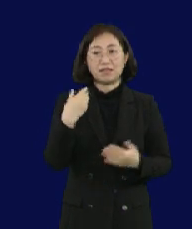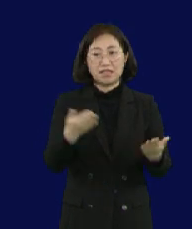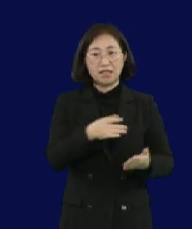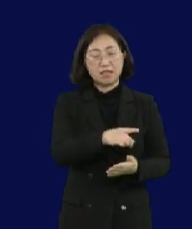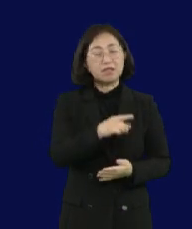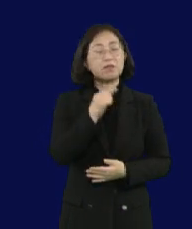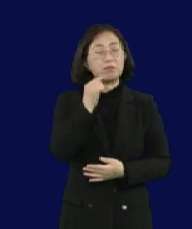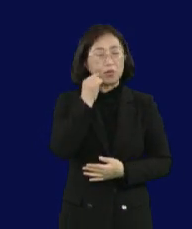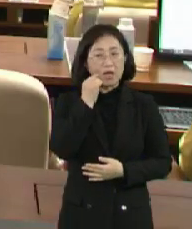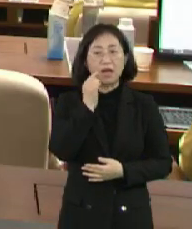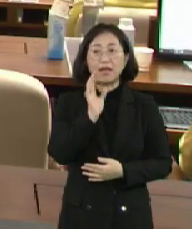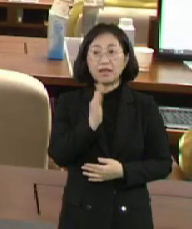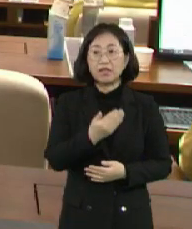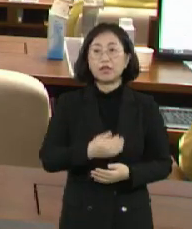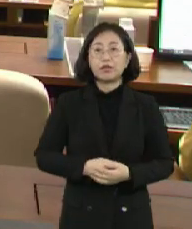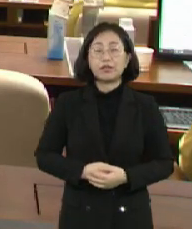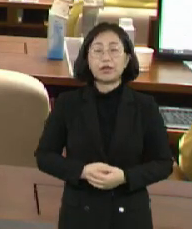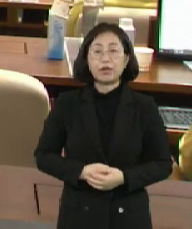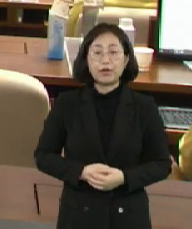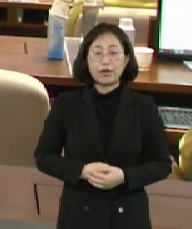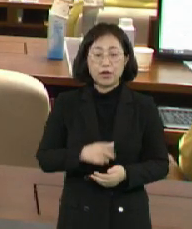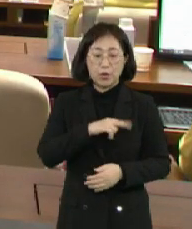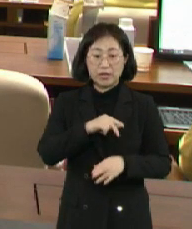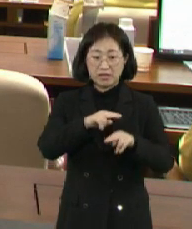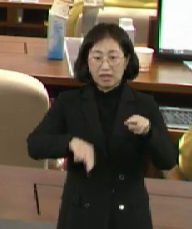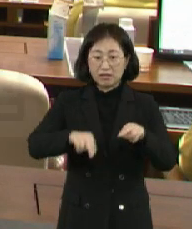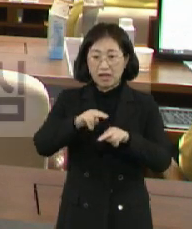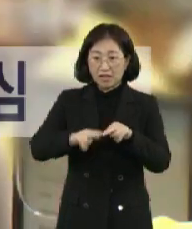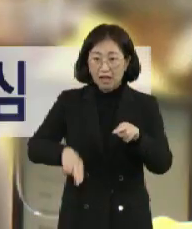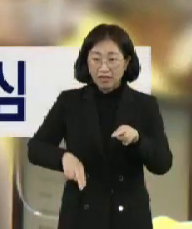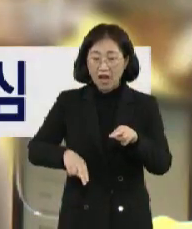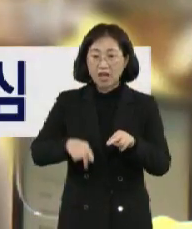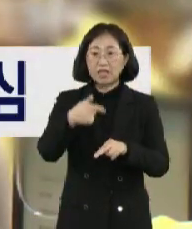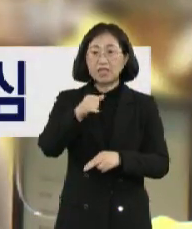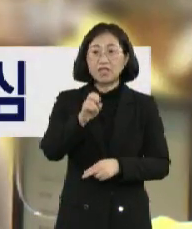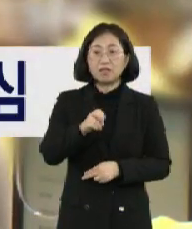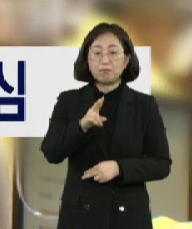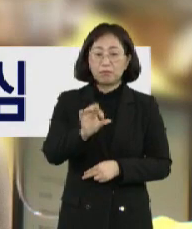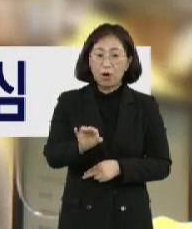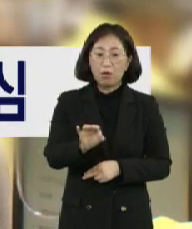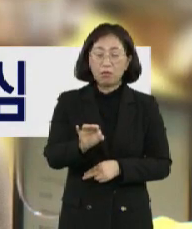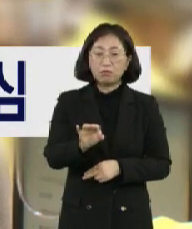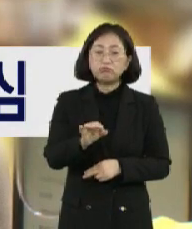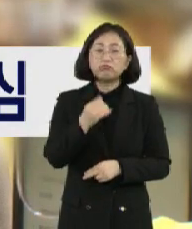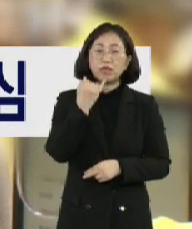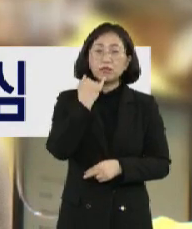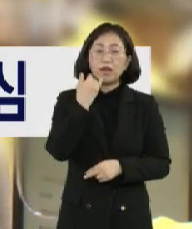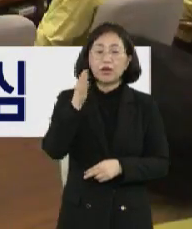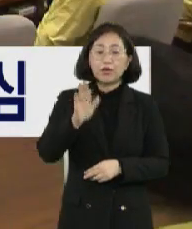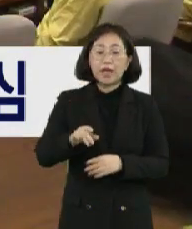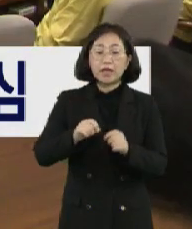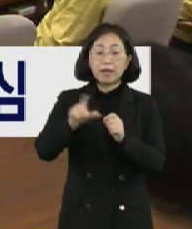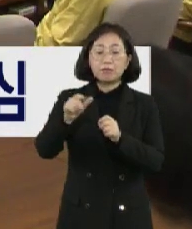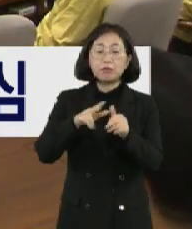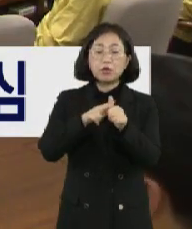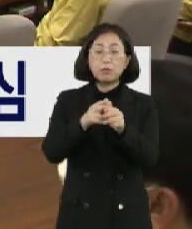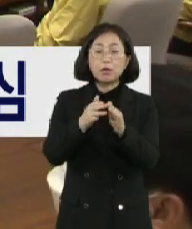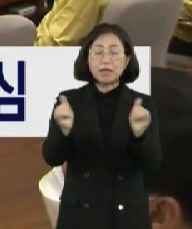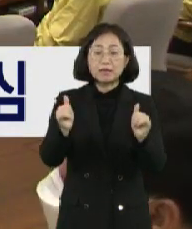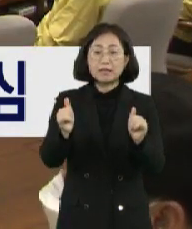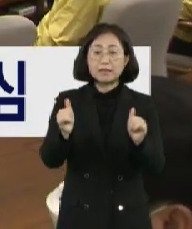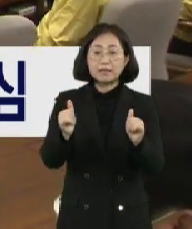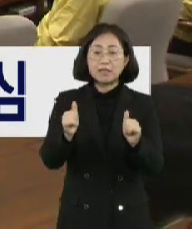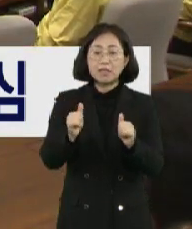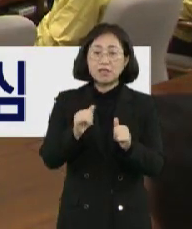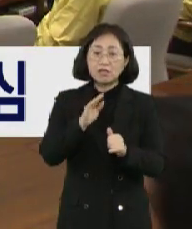수가 없는 부분이고요. 또 의원직 사퇴까지 내건 김현 의원 등 몇몇과 달리 상당수 후보들은 출마의